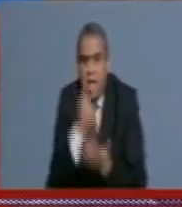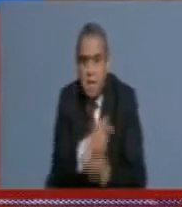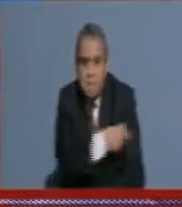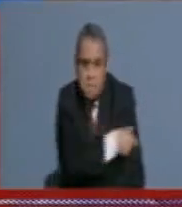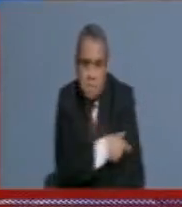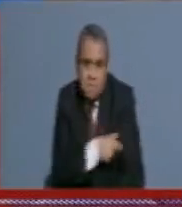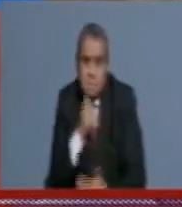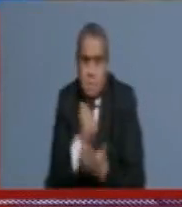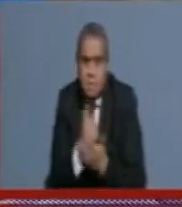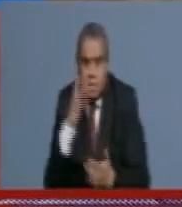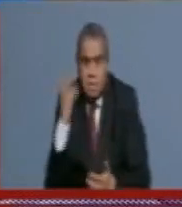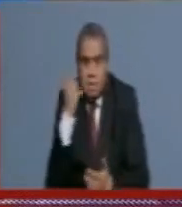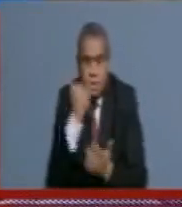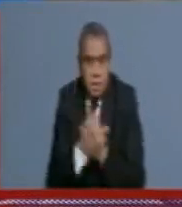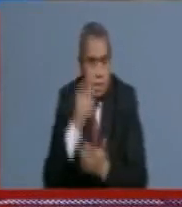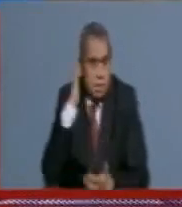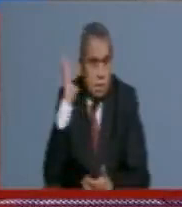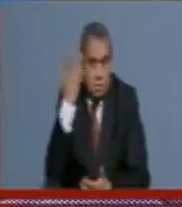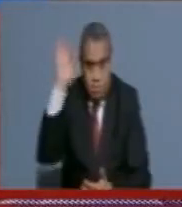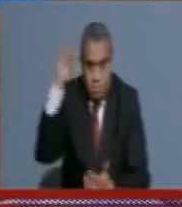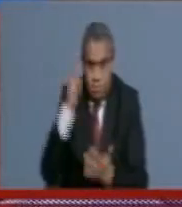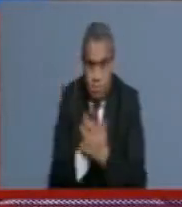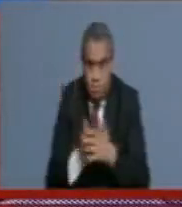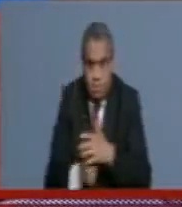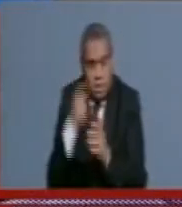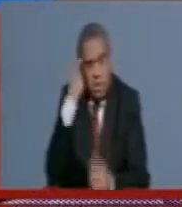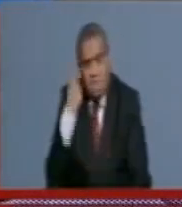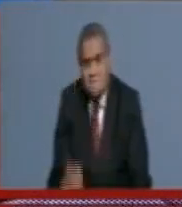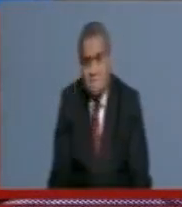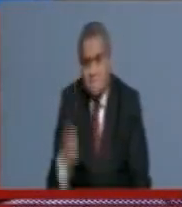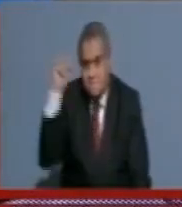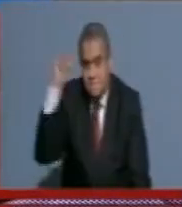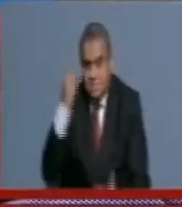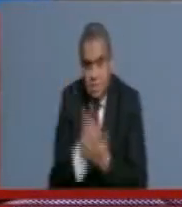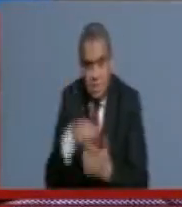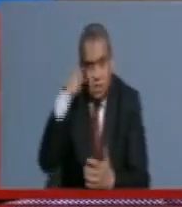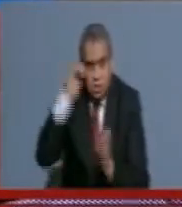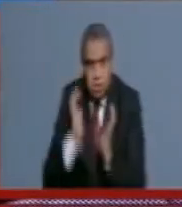الرائدة الريفية دي هو الفكرة ان معمولة حوالي